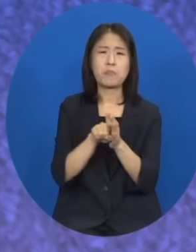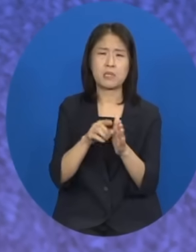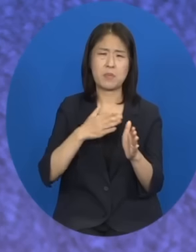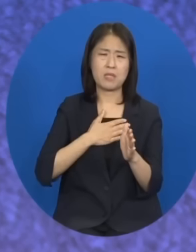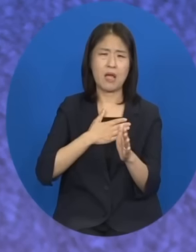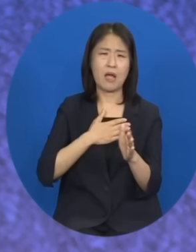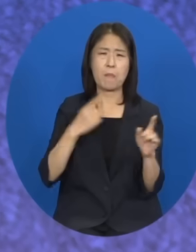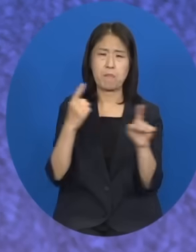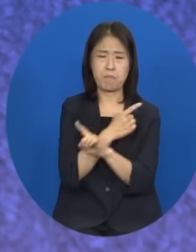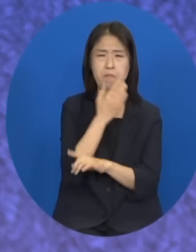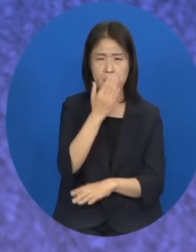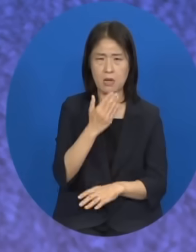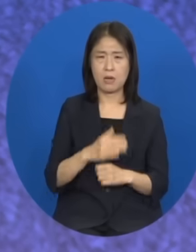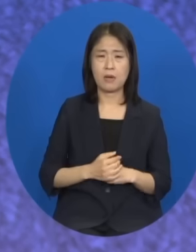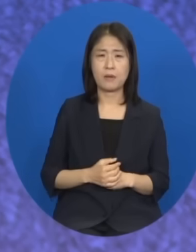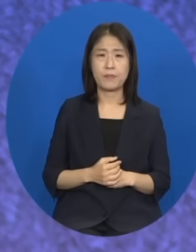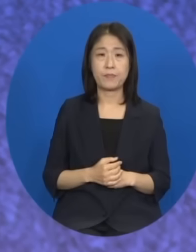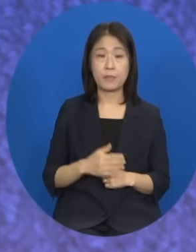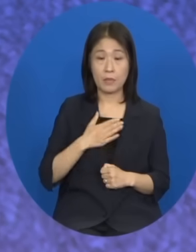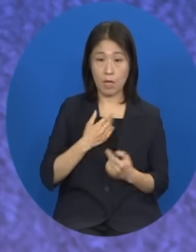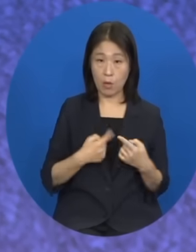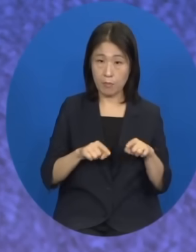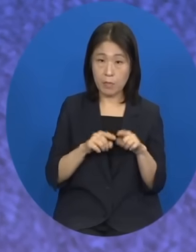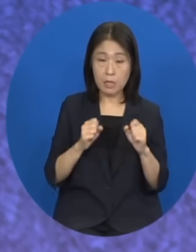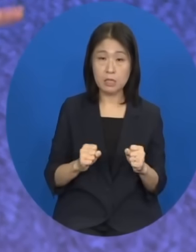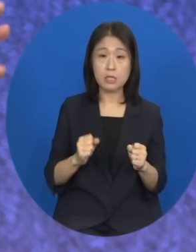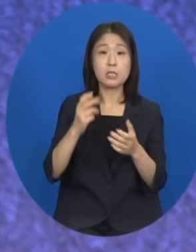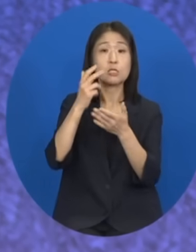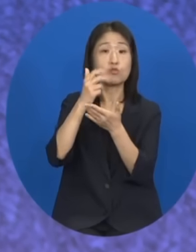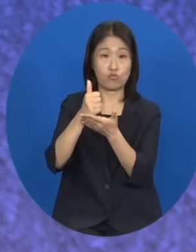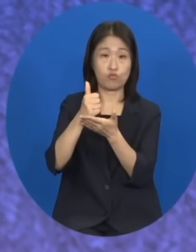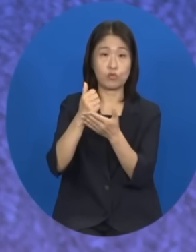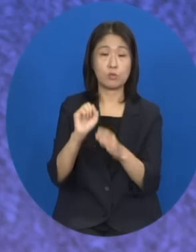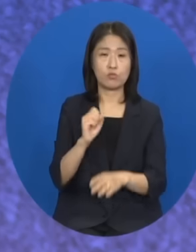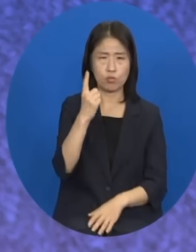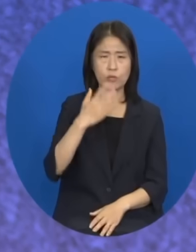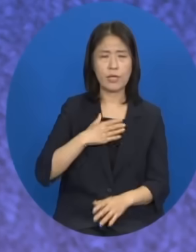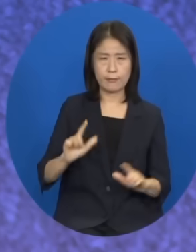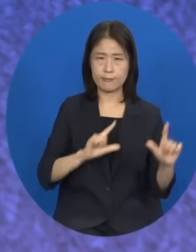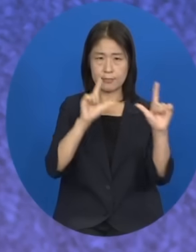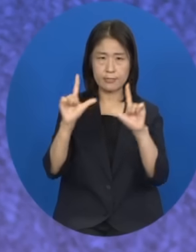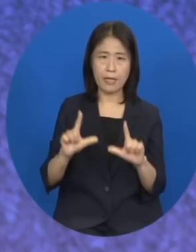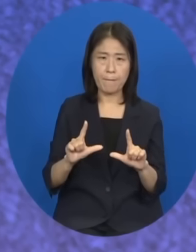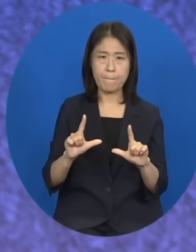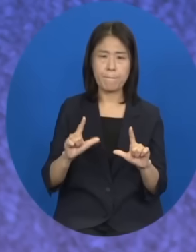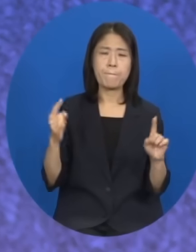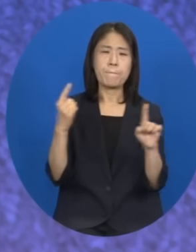계시다는 그 믿음 하나가 내 삶 전체를 바꾸는 거예요.